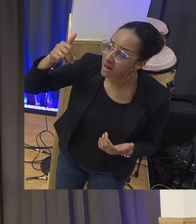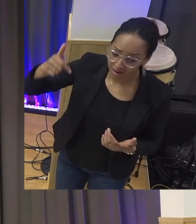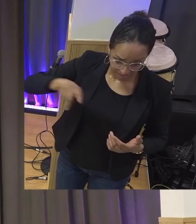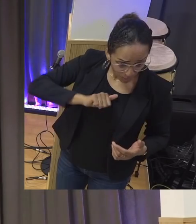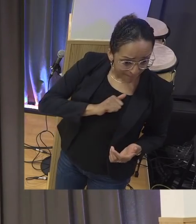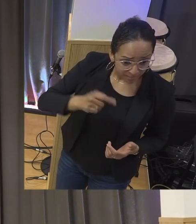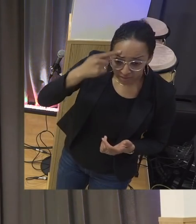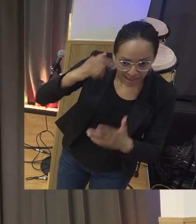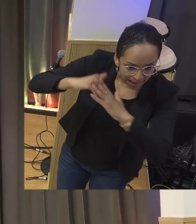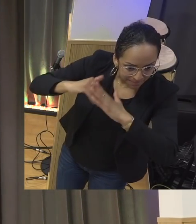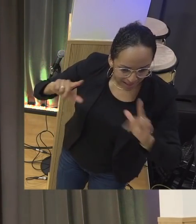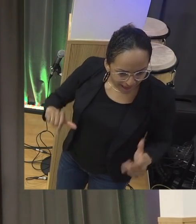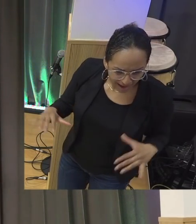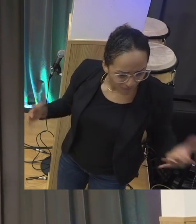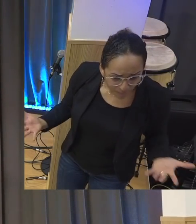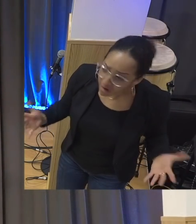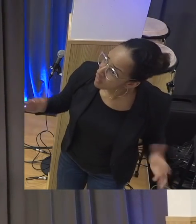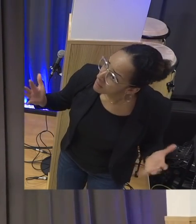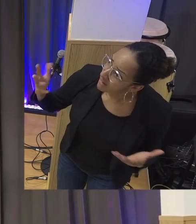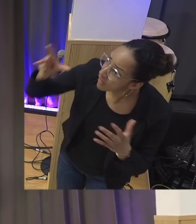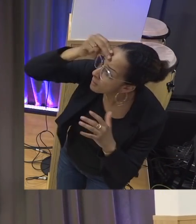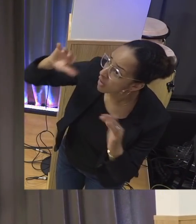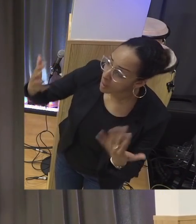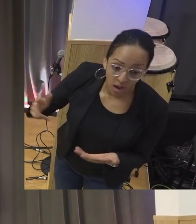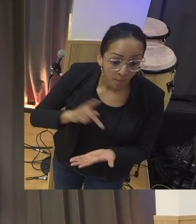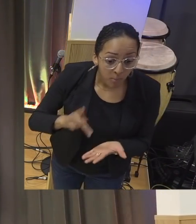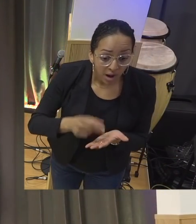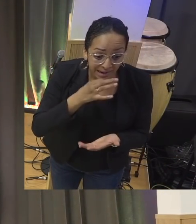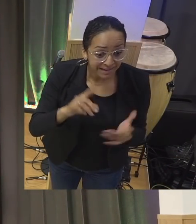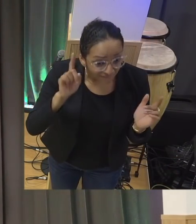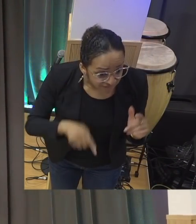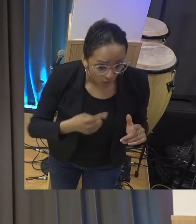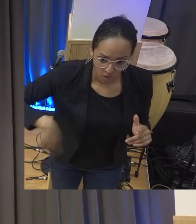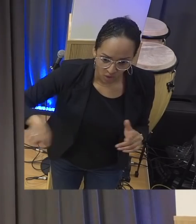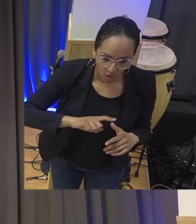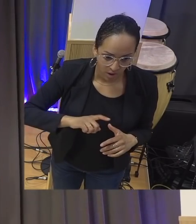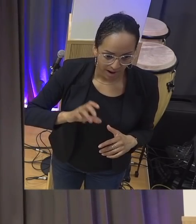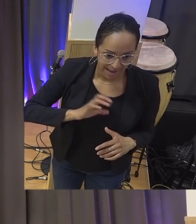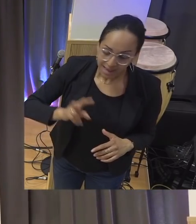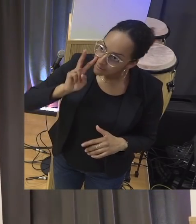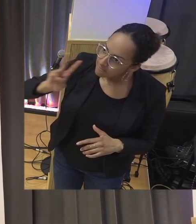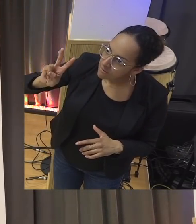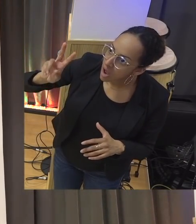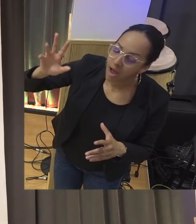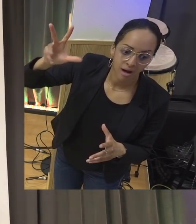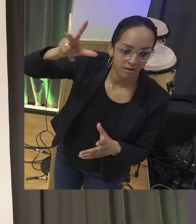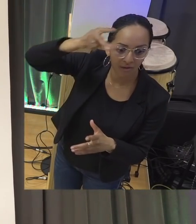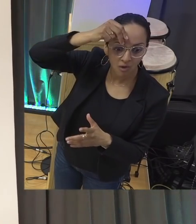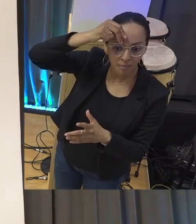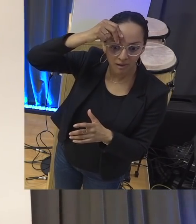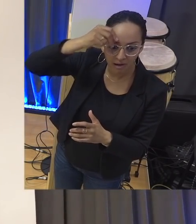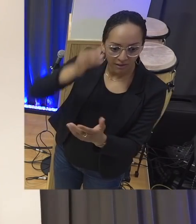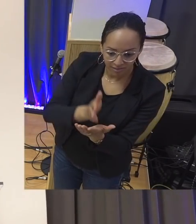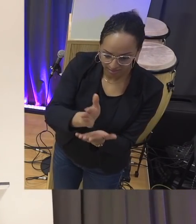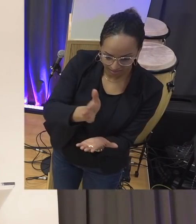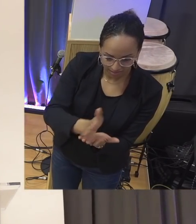limitée. Mais Paul désire qu'on soit capable de comprendre l'amour, toutes ces dimensions de l'amour